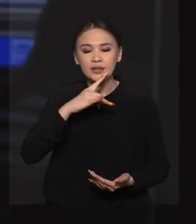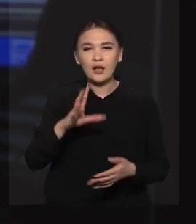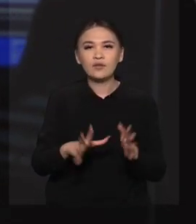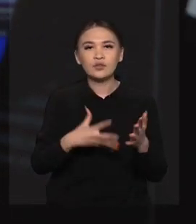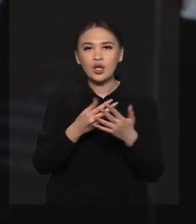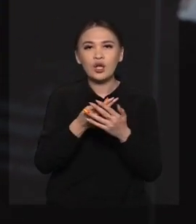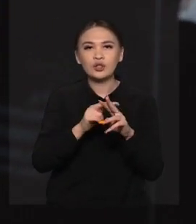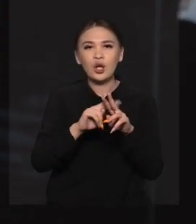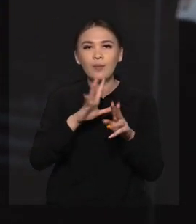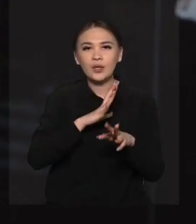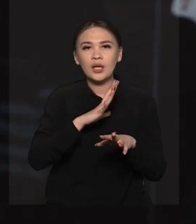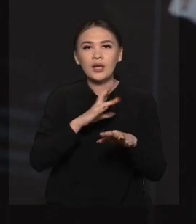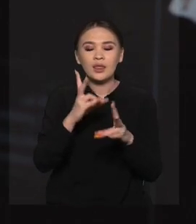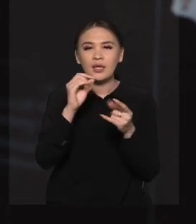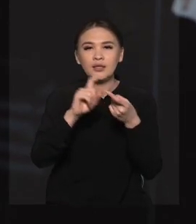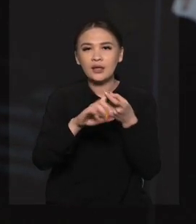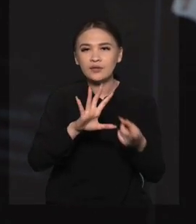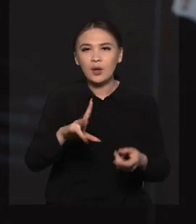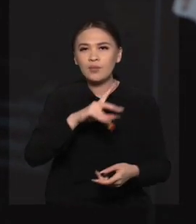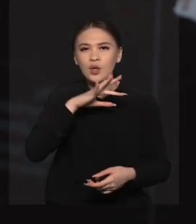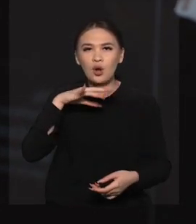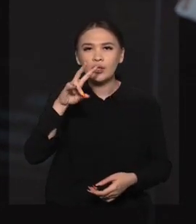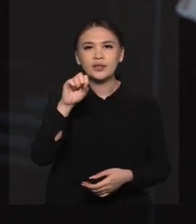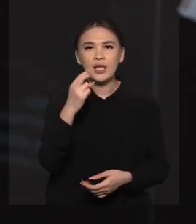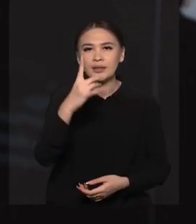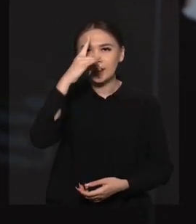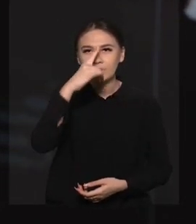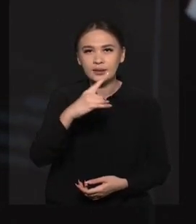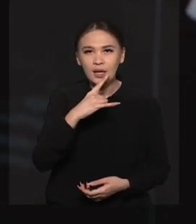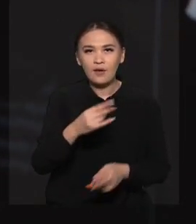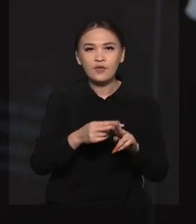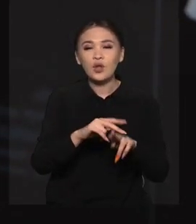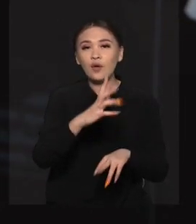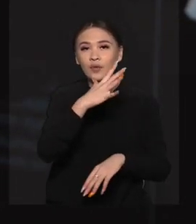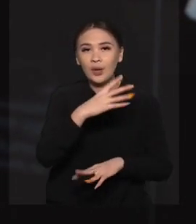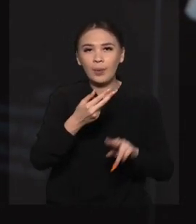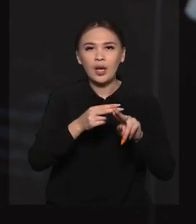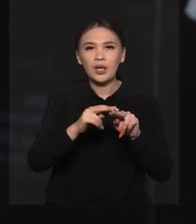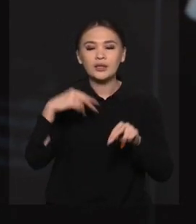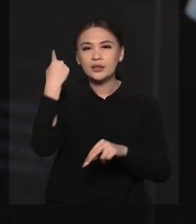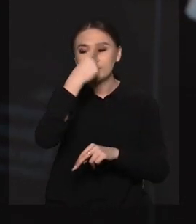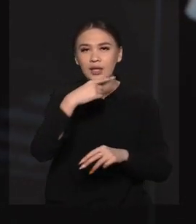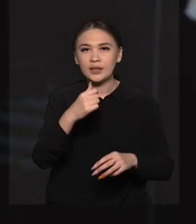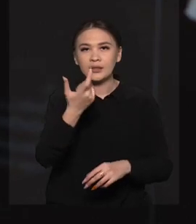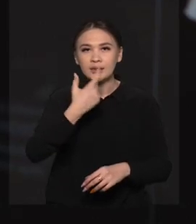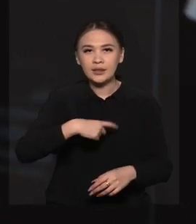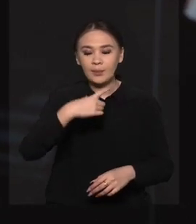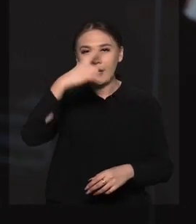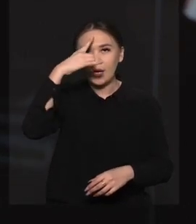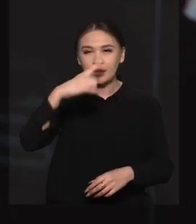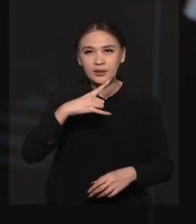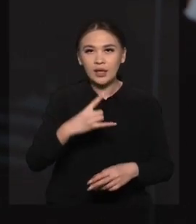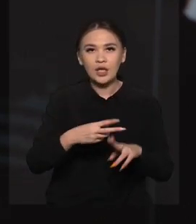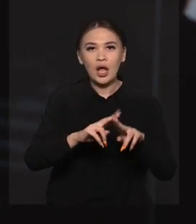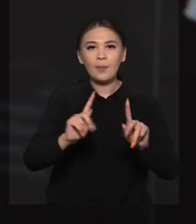в построение независимого и многонационального Казахстана. В то же время, олицетворяя в себе казахскую идентичность,